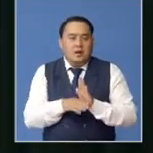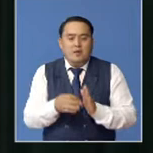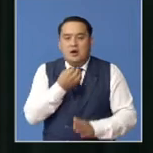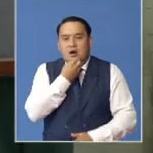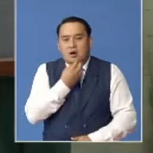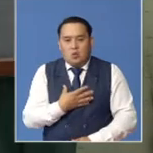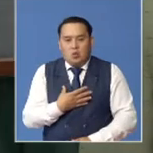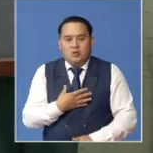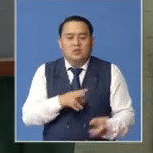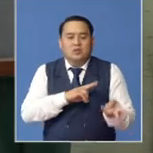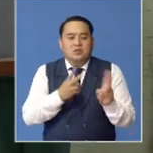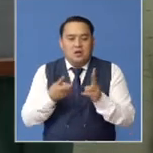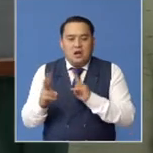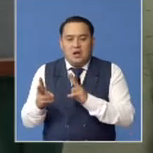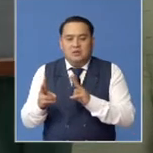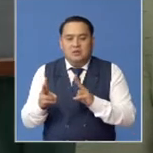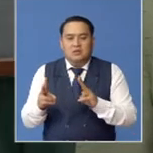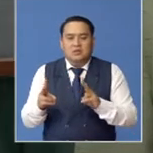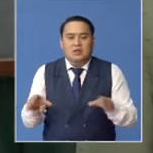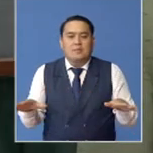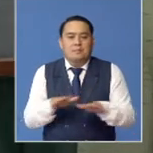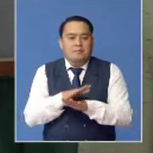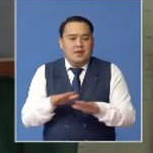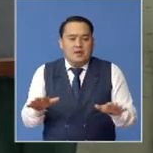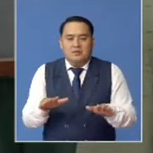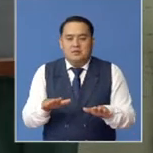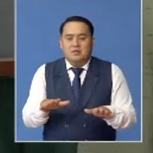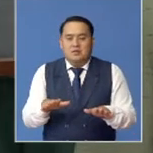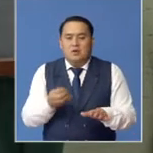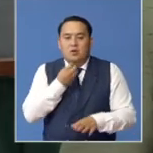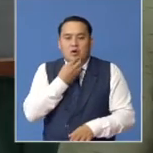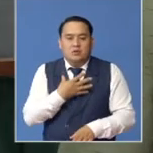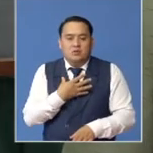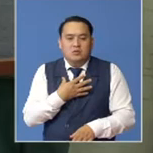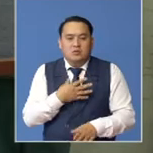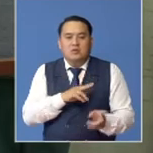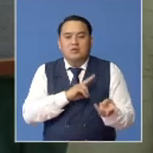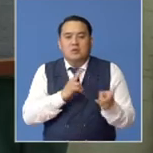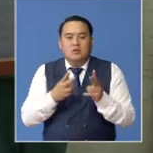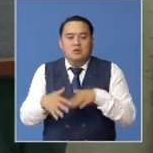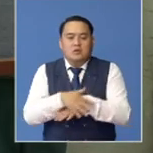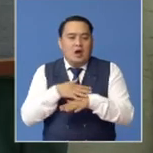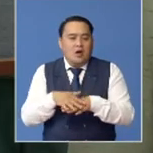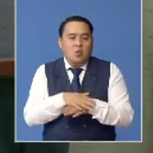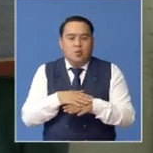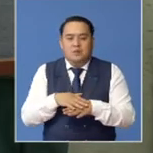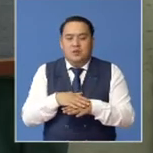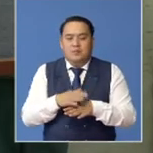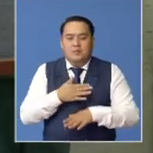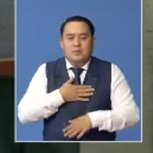прям и танцы, и песни, хор какой хороший. Вот народные песни, вот